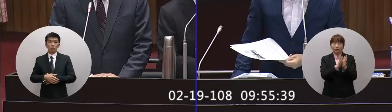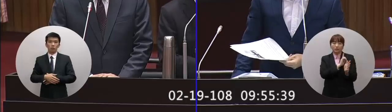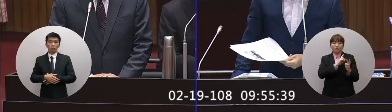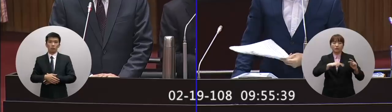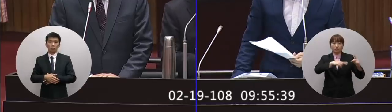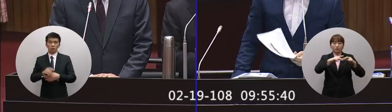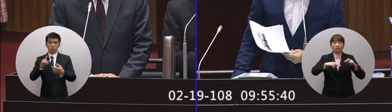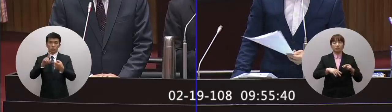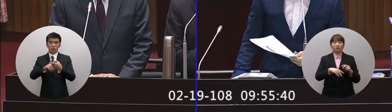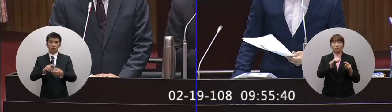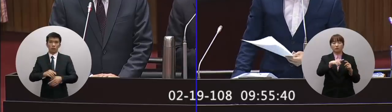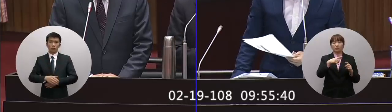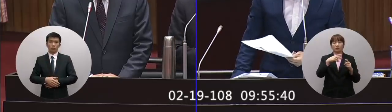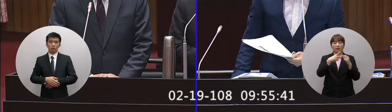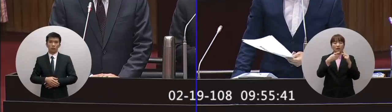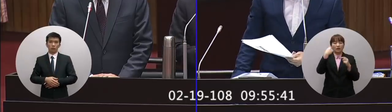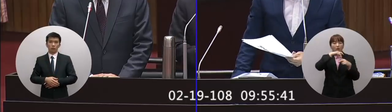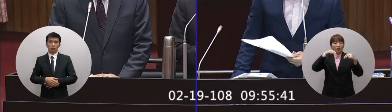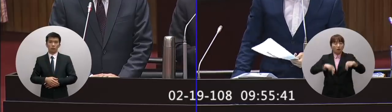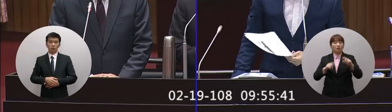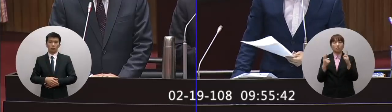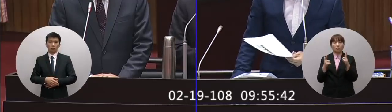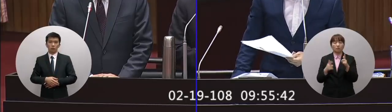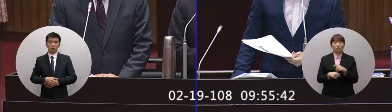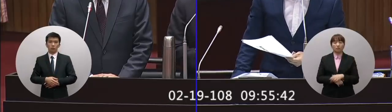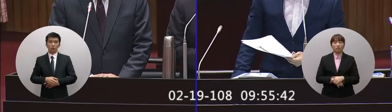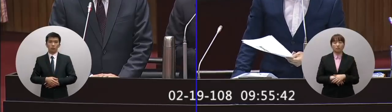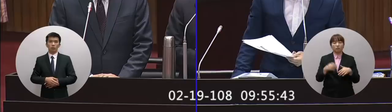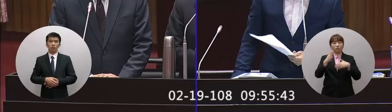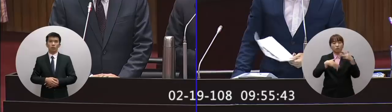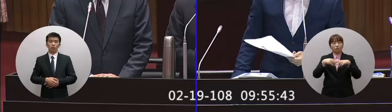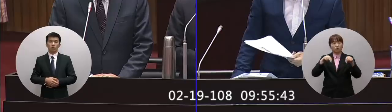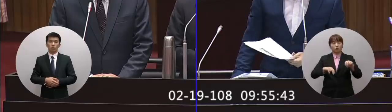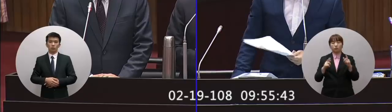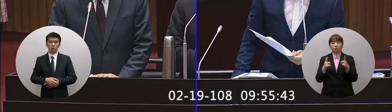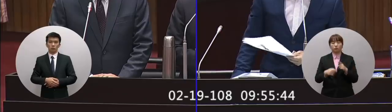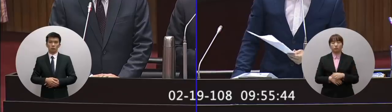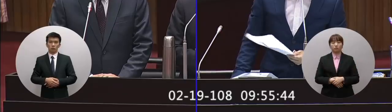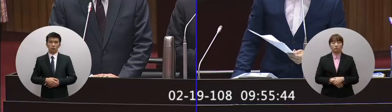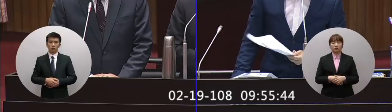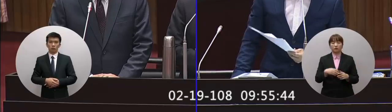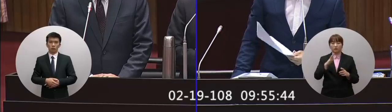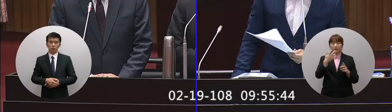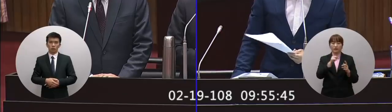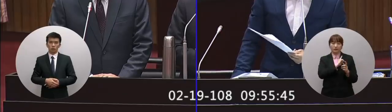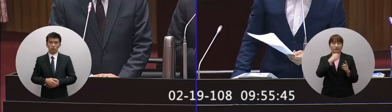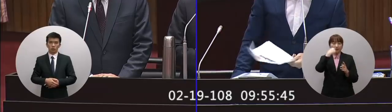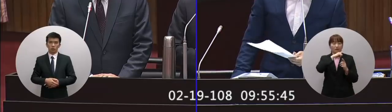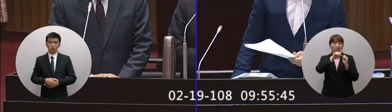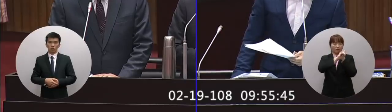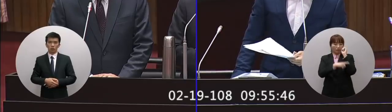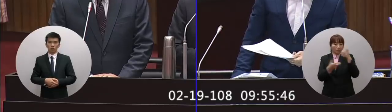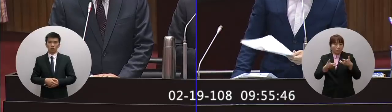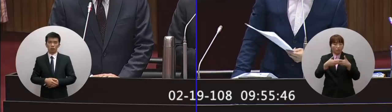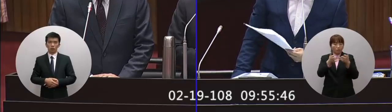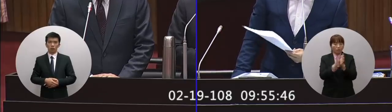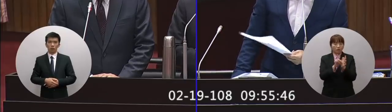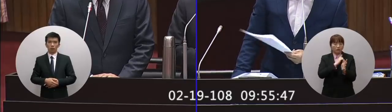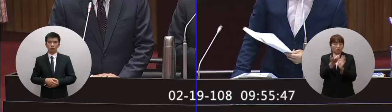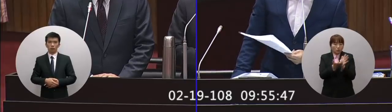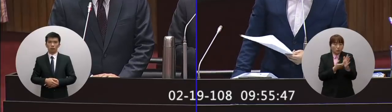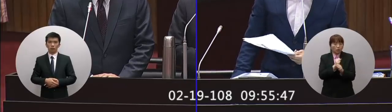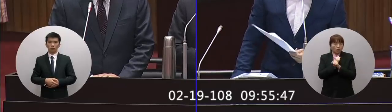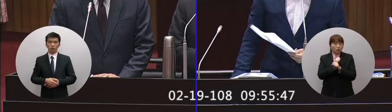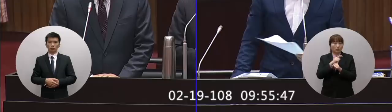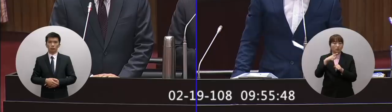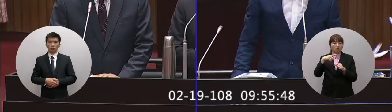对不对？他不是在跟我们签条约嘛，签什么协约嘛？可是我一直说，法务部有没有警惕到这个问题？有没有跟